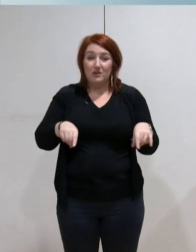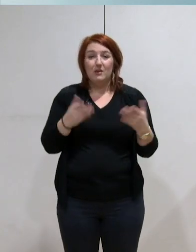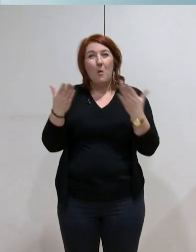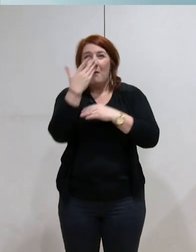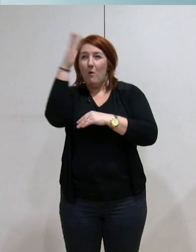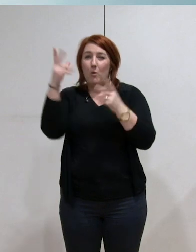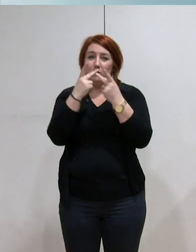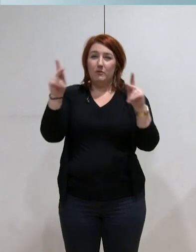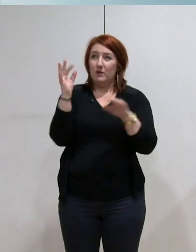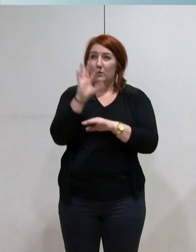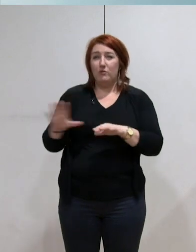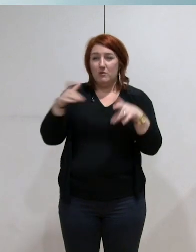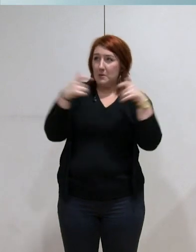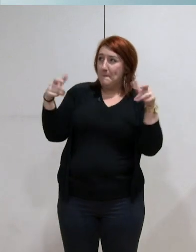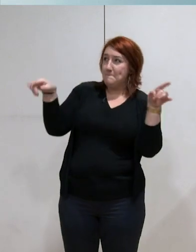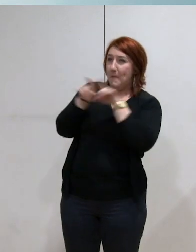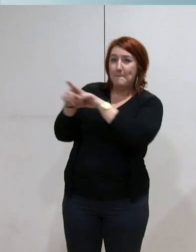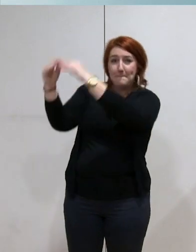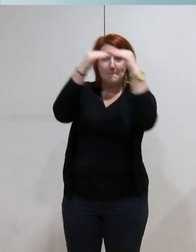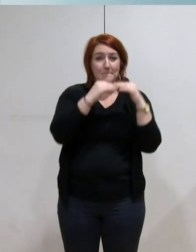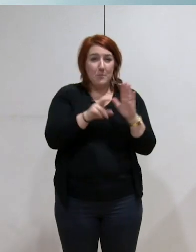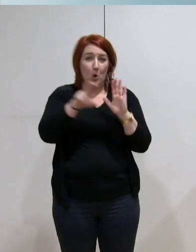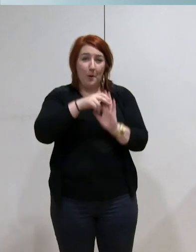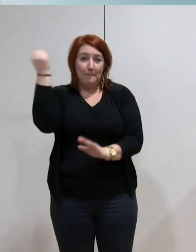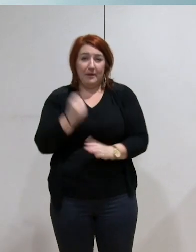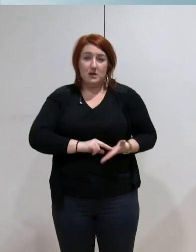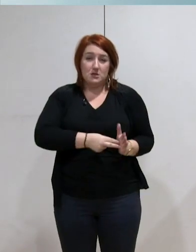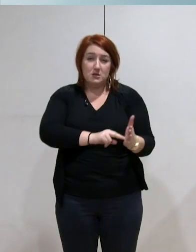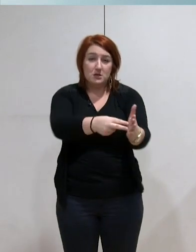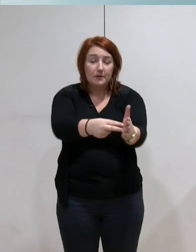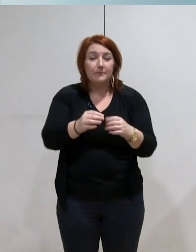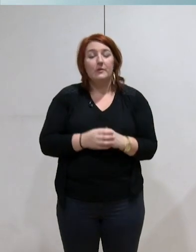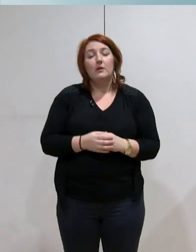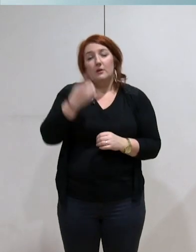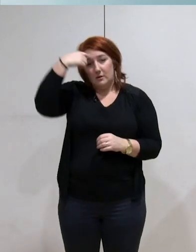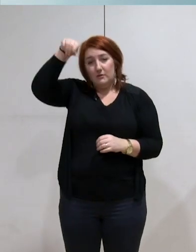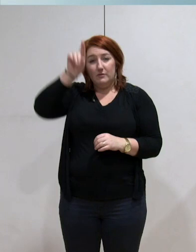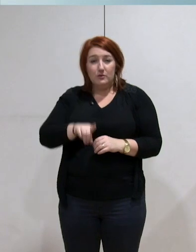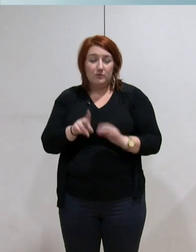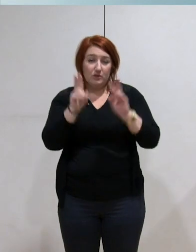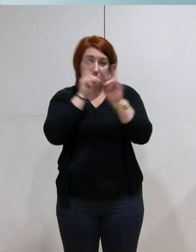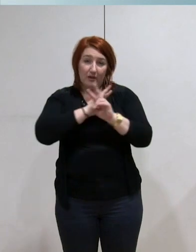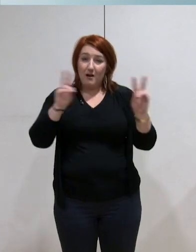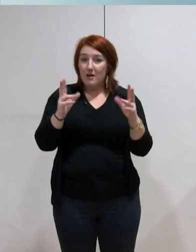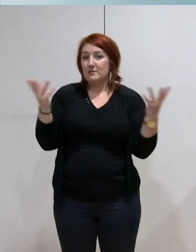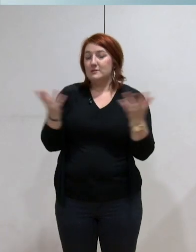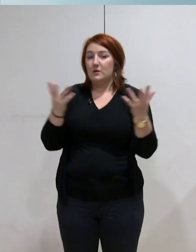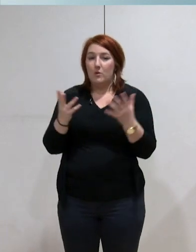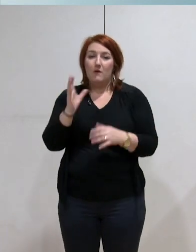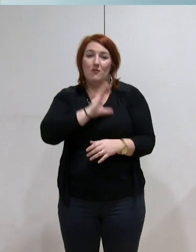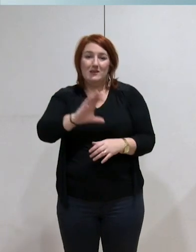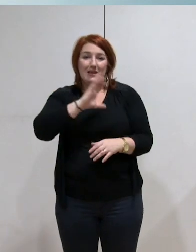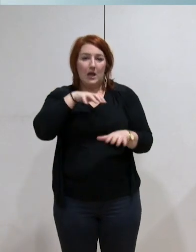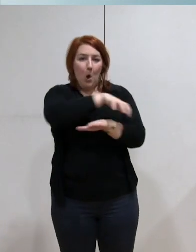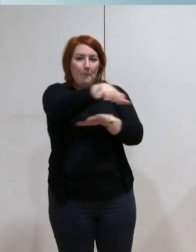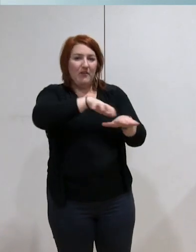grandes villes de France et que notre philosophie générale est d'éviter finalement la mise sous tutelle la cure